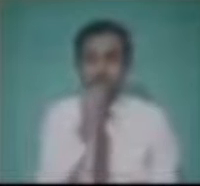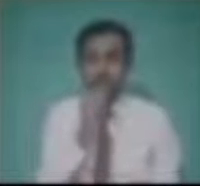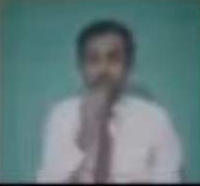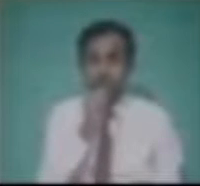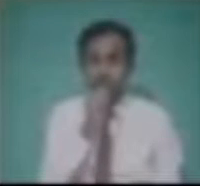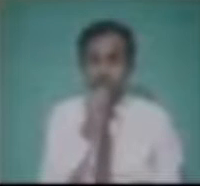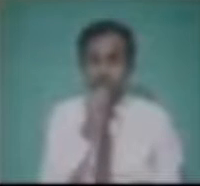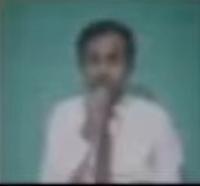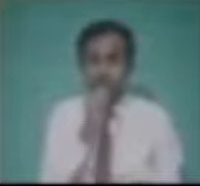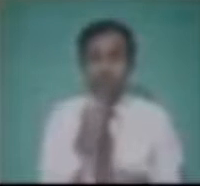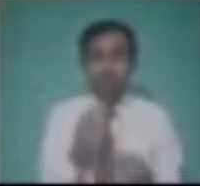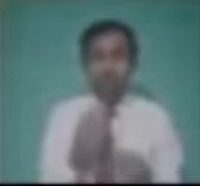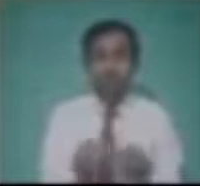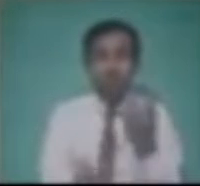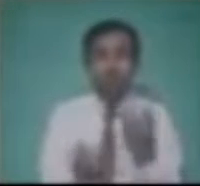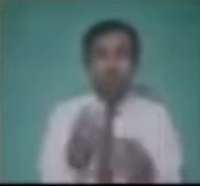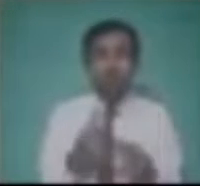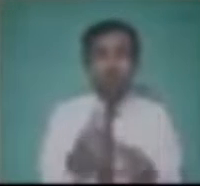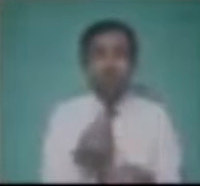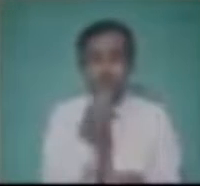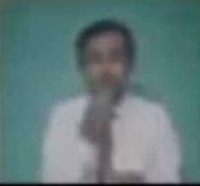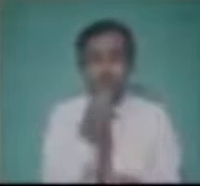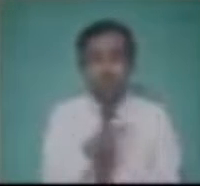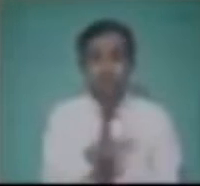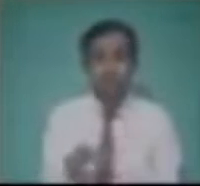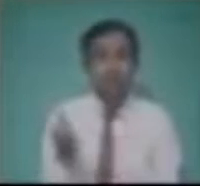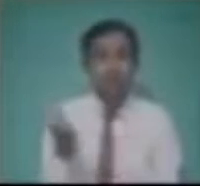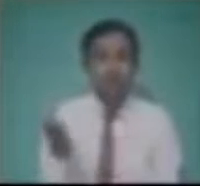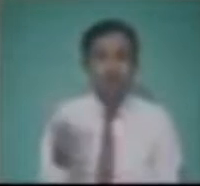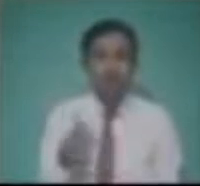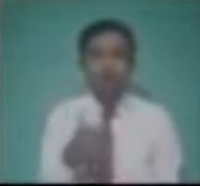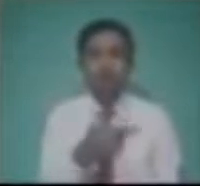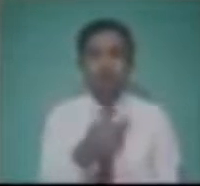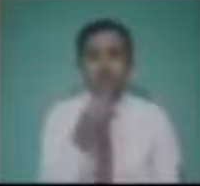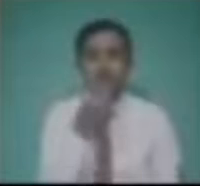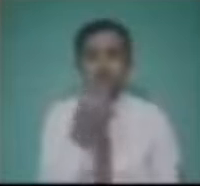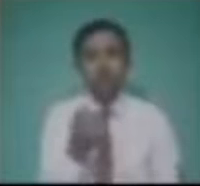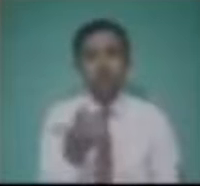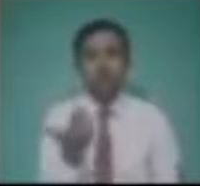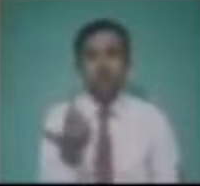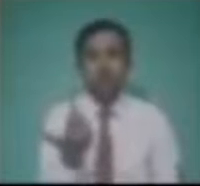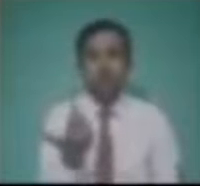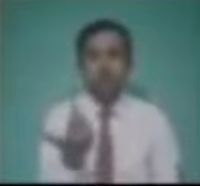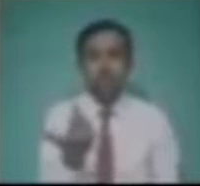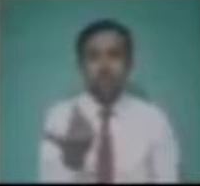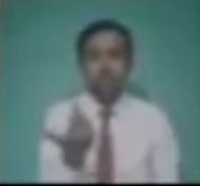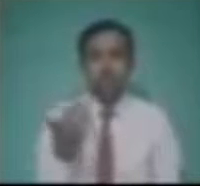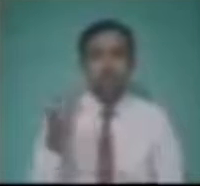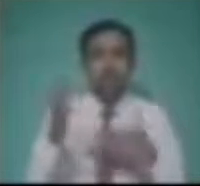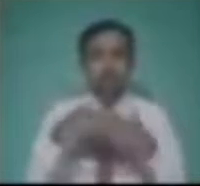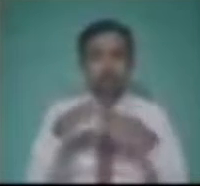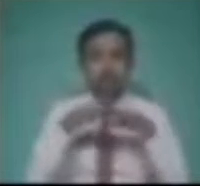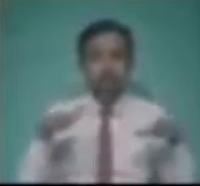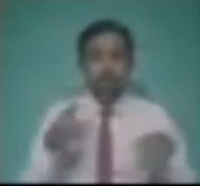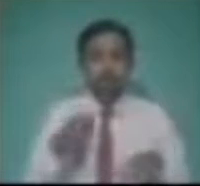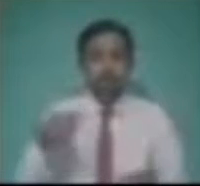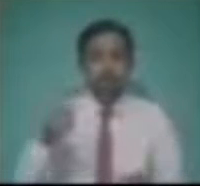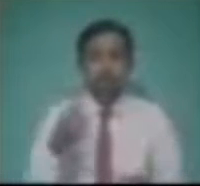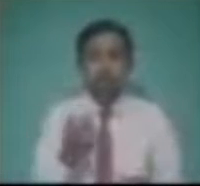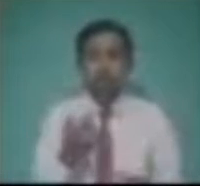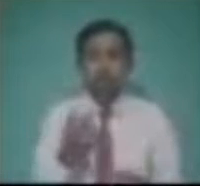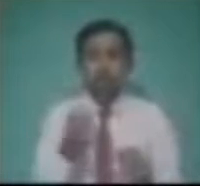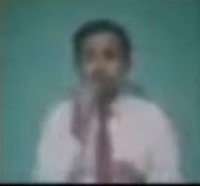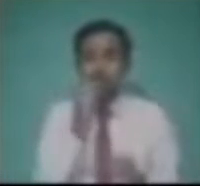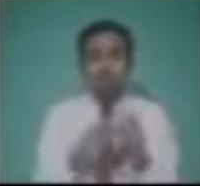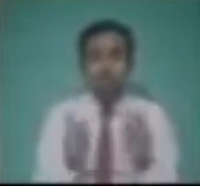වතුරෙන් තඹගත එළවලු ටිකක් එක්ක බත් කාලා ජීවත් වෙන දරුවෝ ඉන්නවා. මාළු කෑල්ලක් ගන්න සල්ලි නැහැ. තකරමක් ගන්න සල්ලි නැහැ. ජල බිල